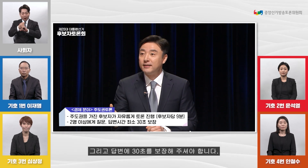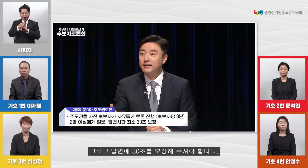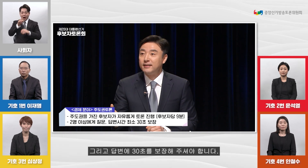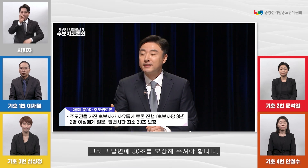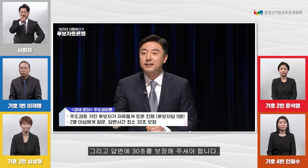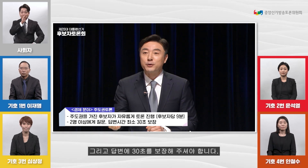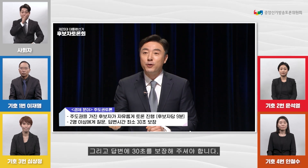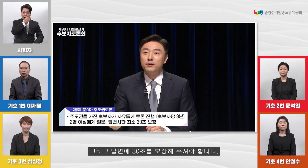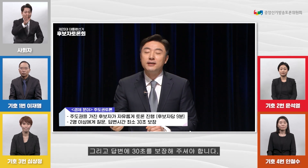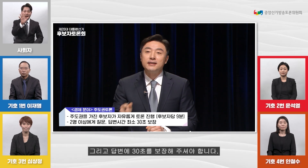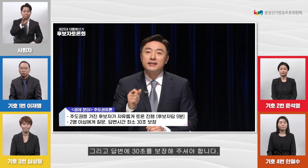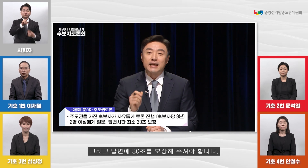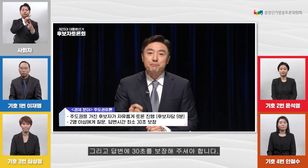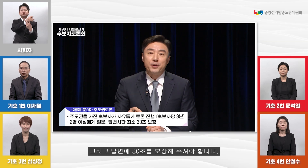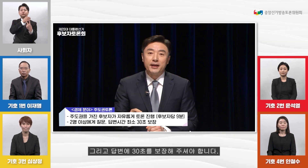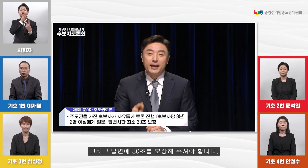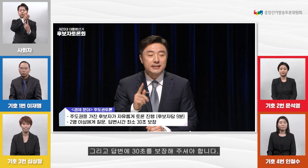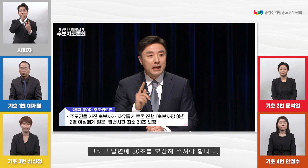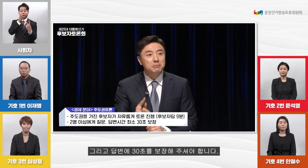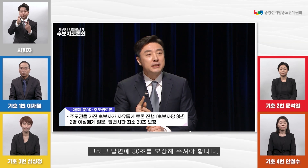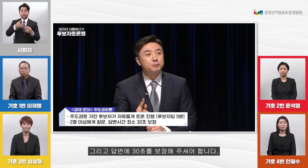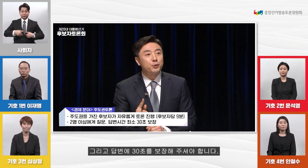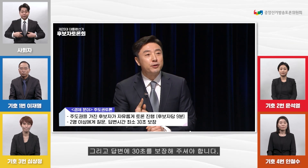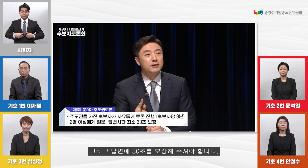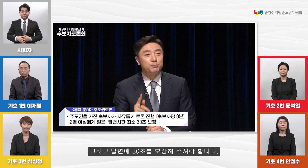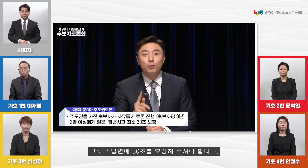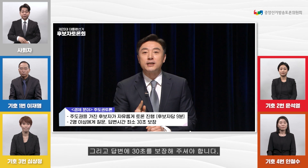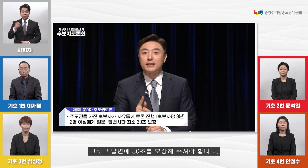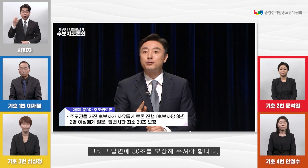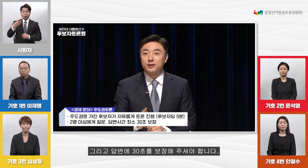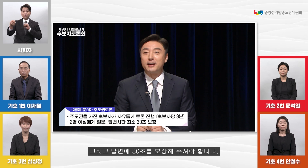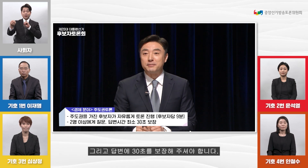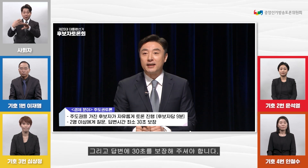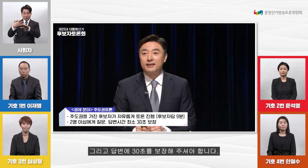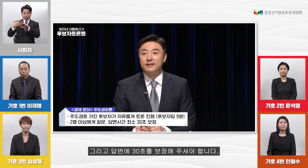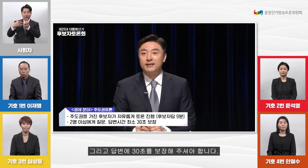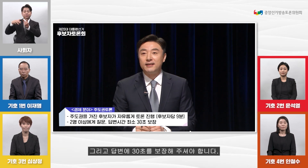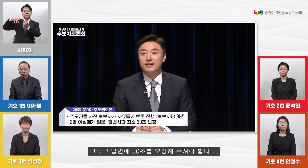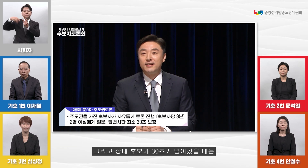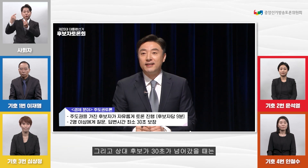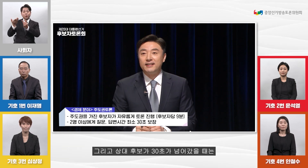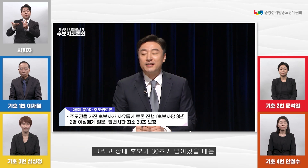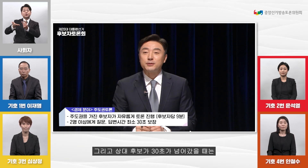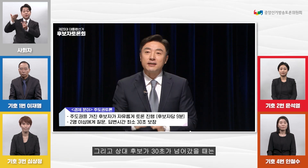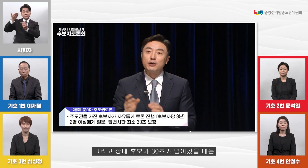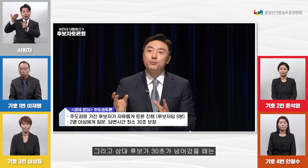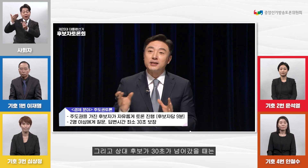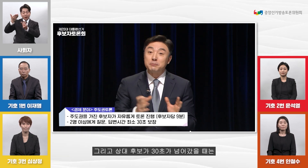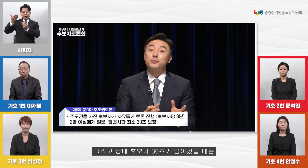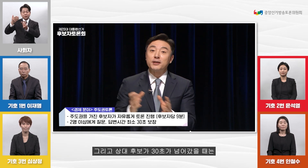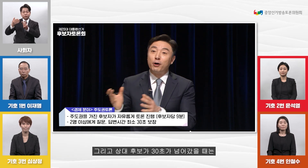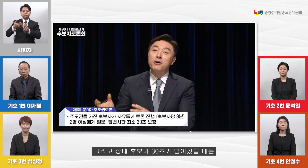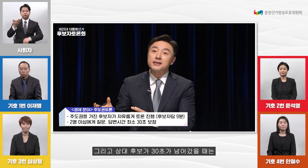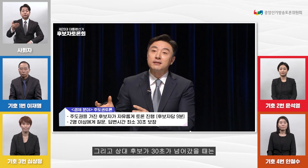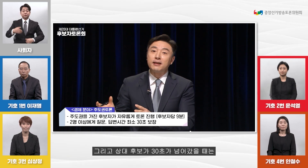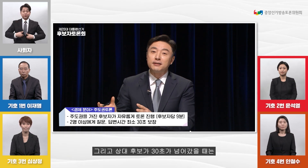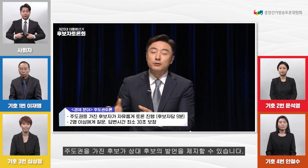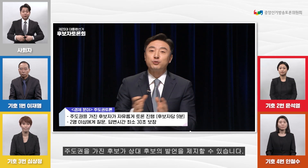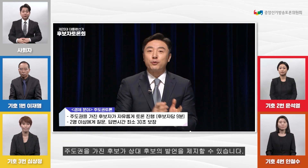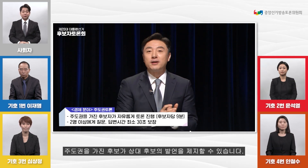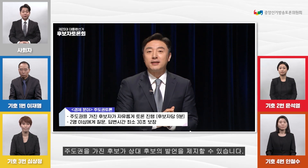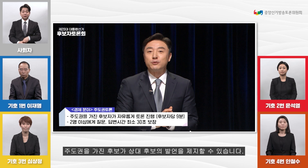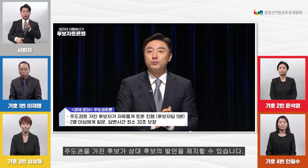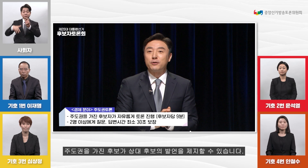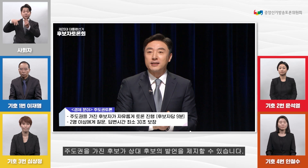됩니다. 그리고 답변에 30초를 보장해 주셔야 합니다. 그리고 상대 후보가 30초가 넘어갔을